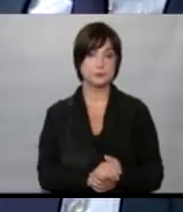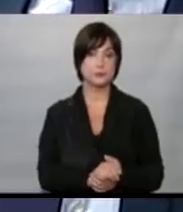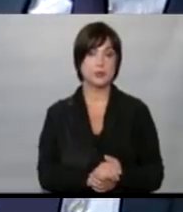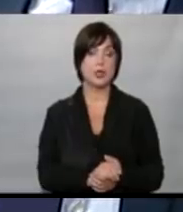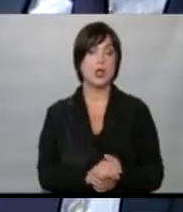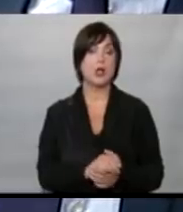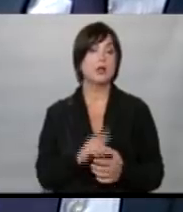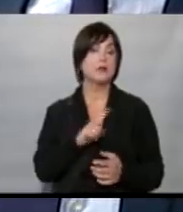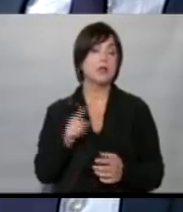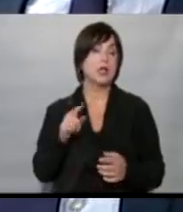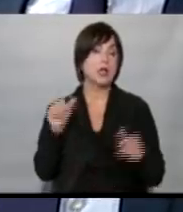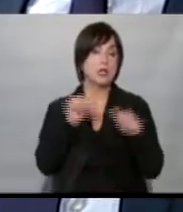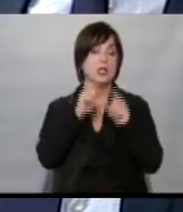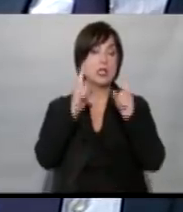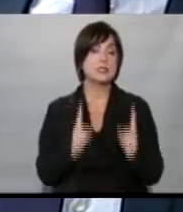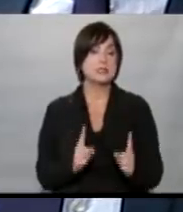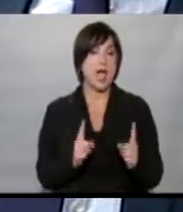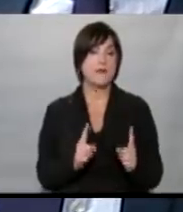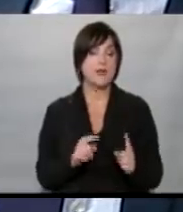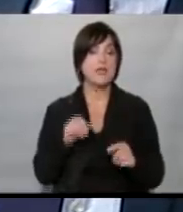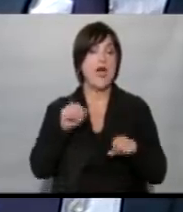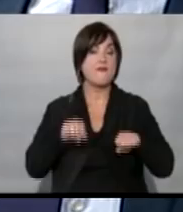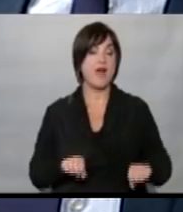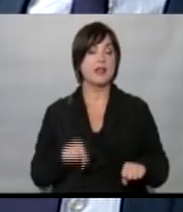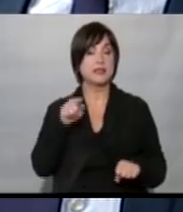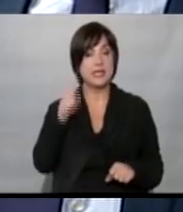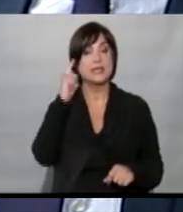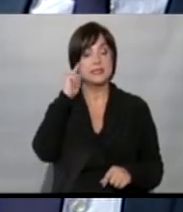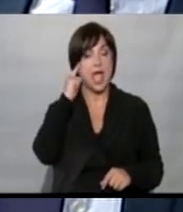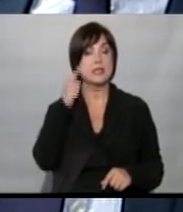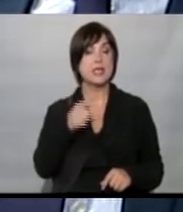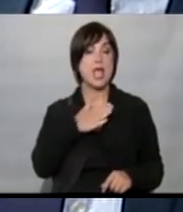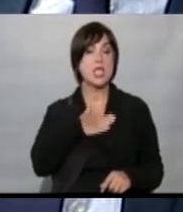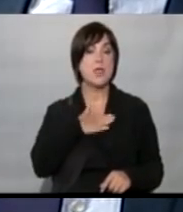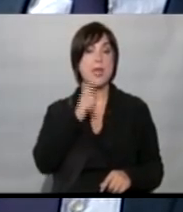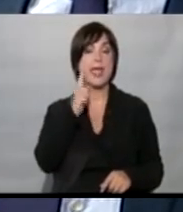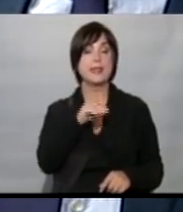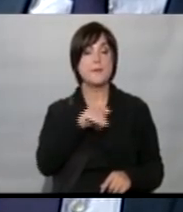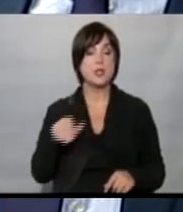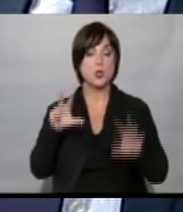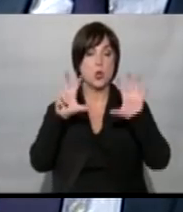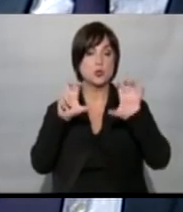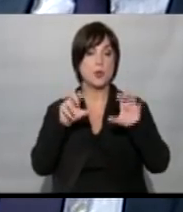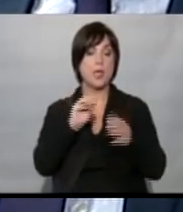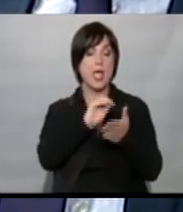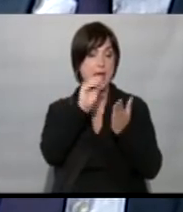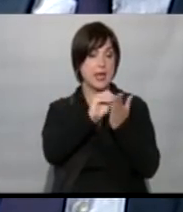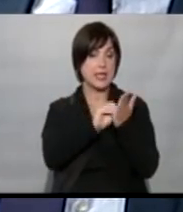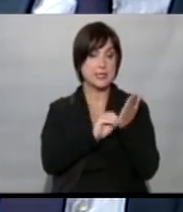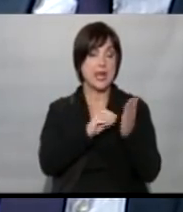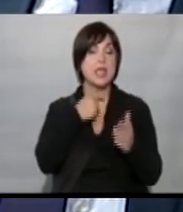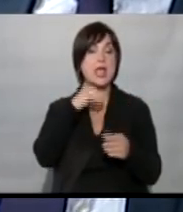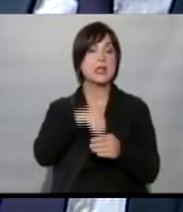од промашениот став, односно манипулацијата на владата. Тие знаат дека имаат 1.800.000 регистрирани